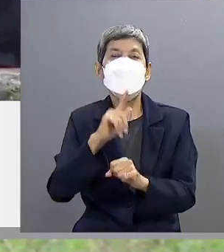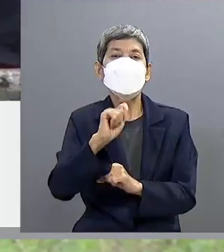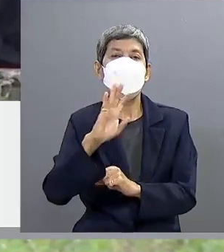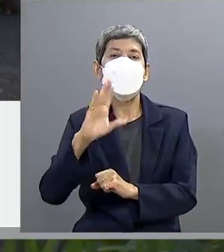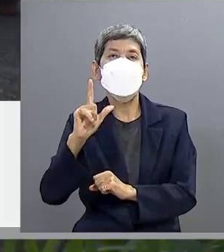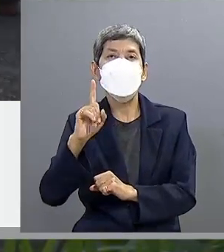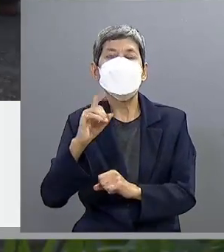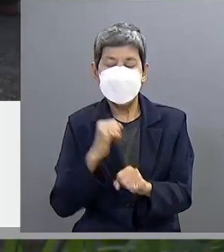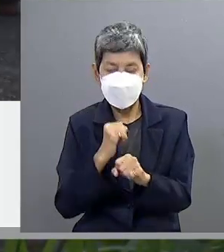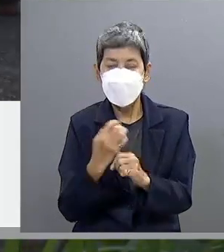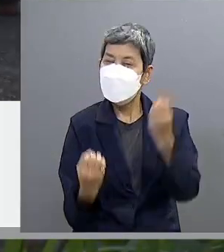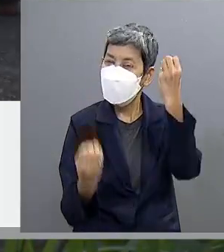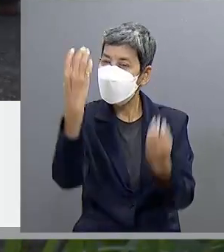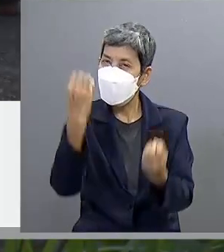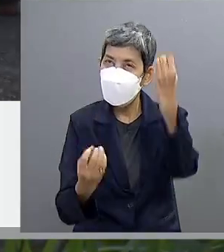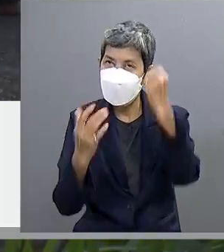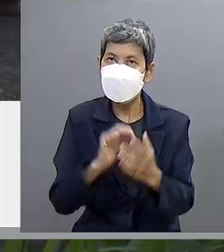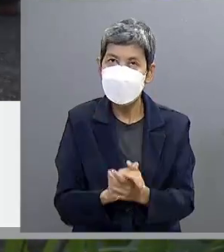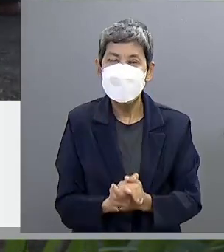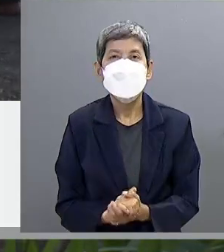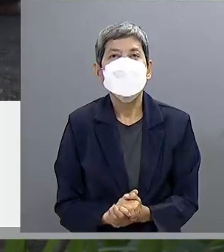า เหมาะเลย